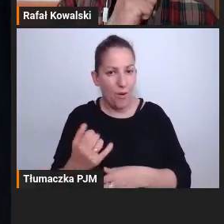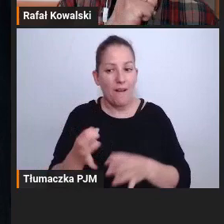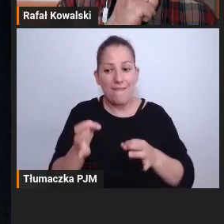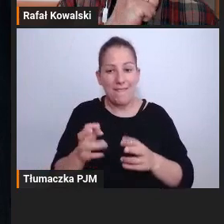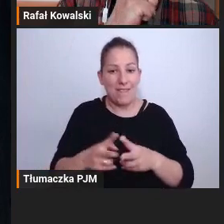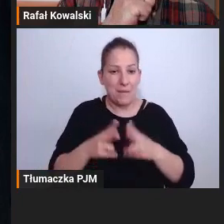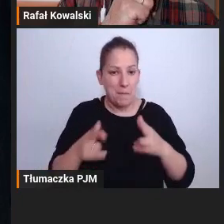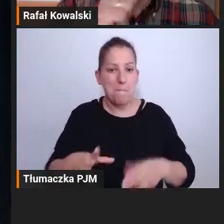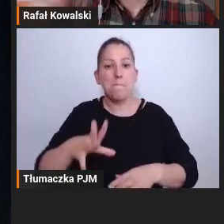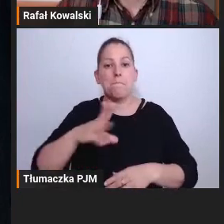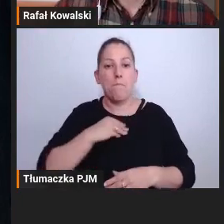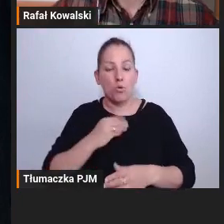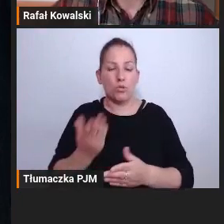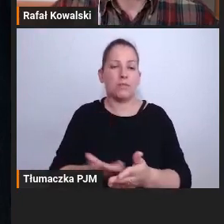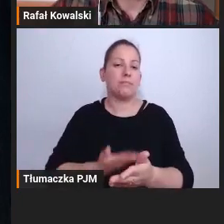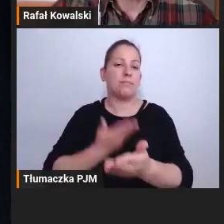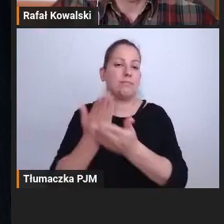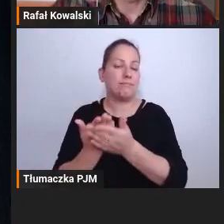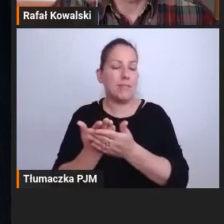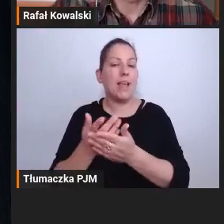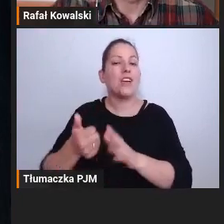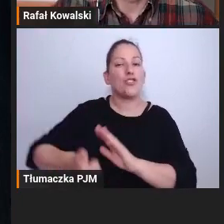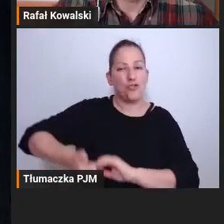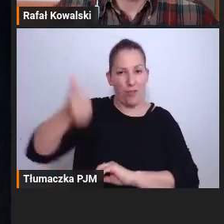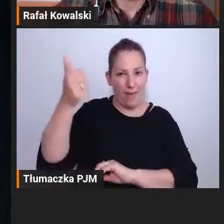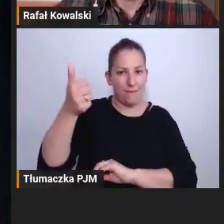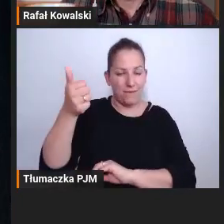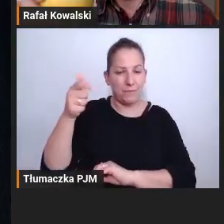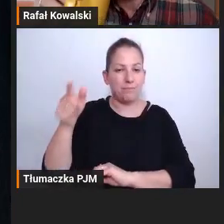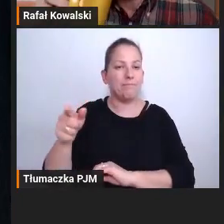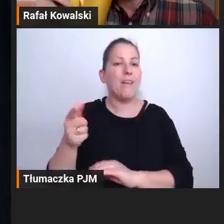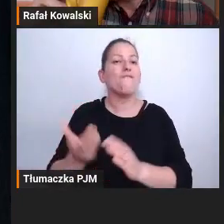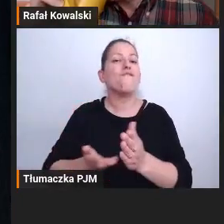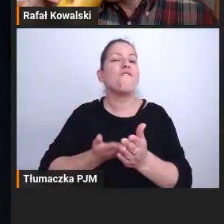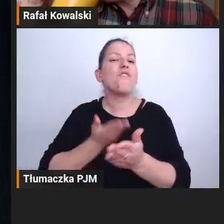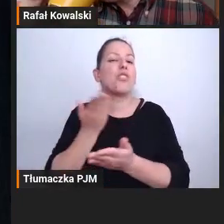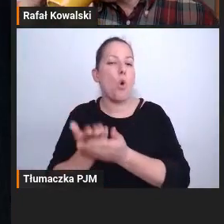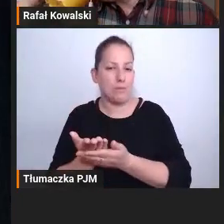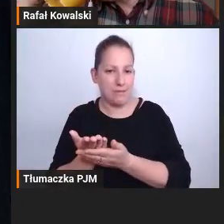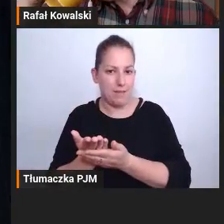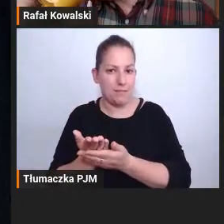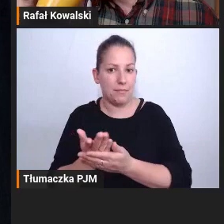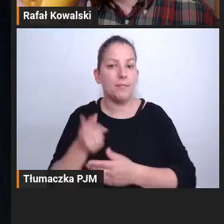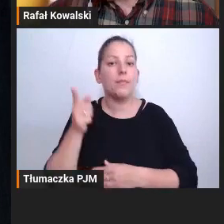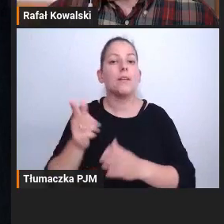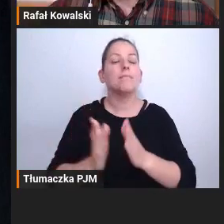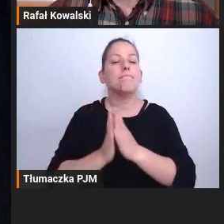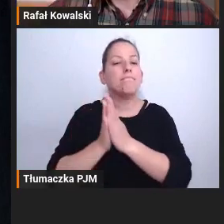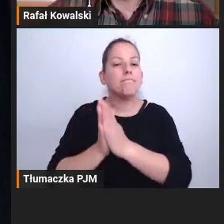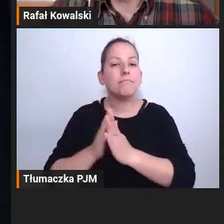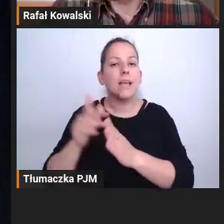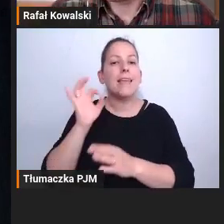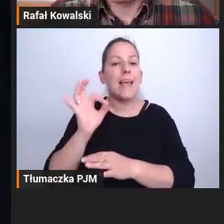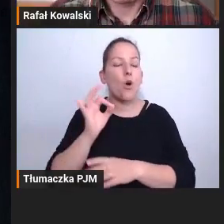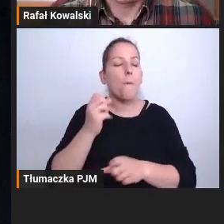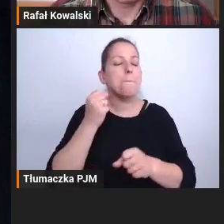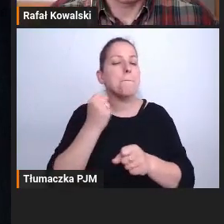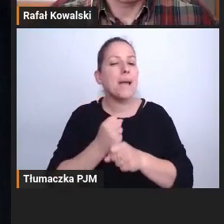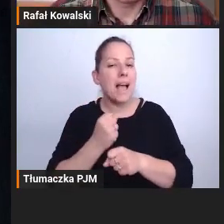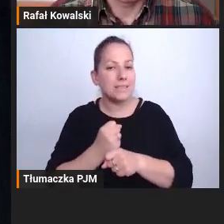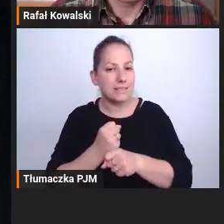obecnej może złożyć do pracodawcy taki wniosek, w którym będzie wnioskował o to, żeby jego